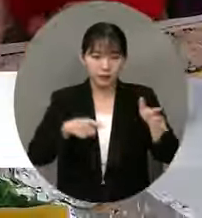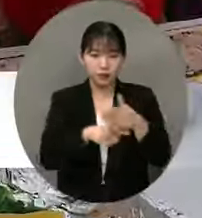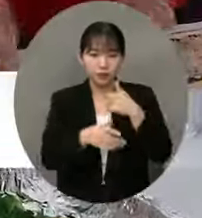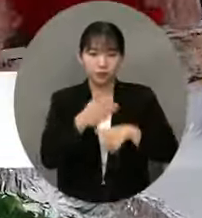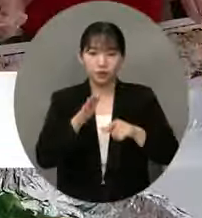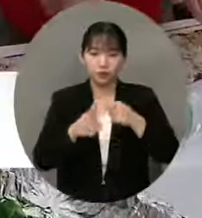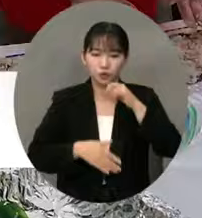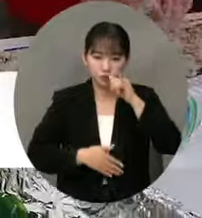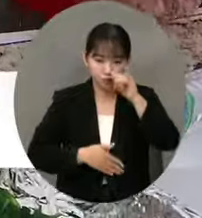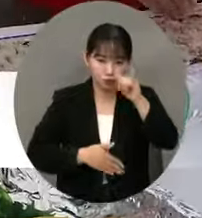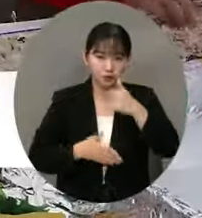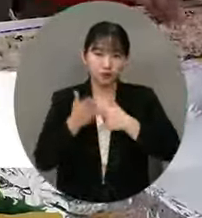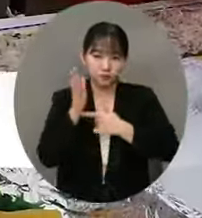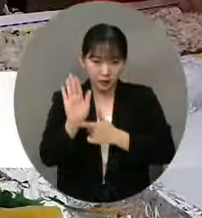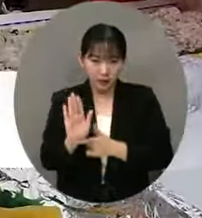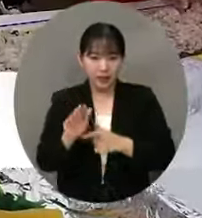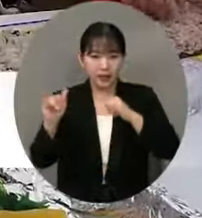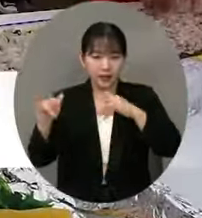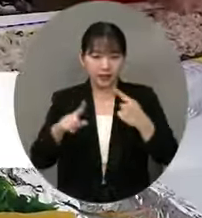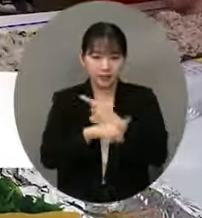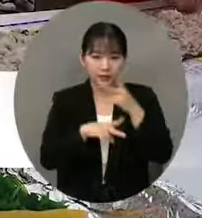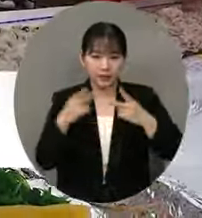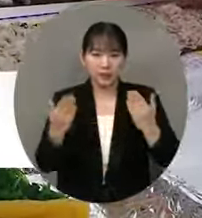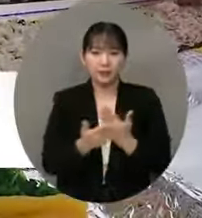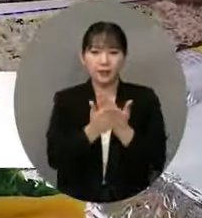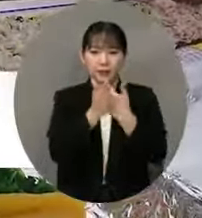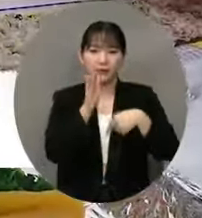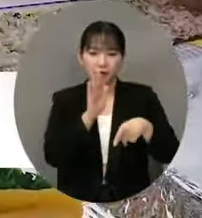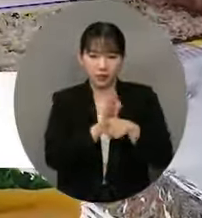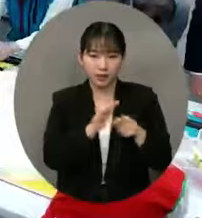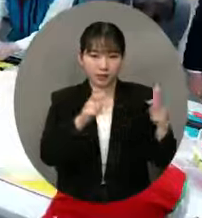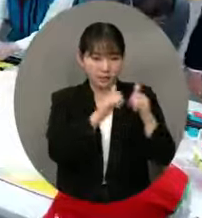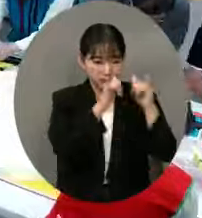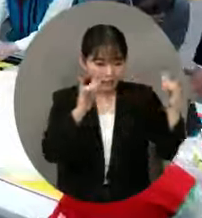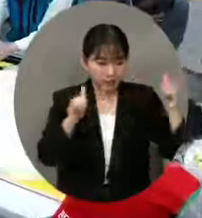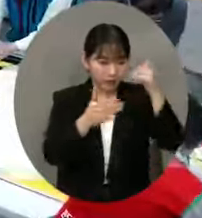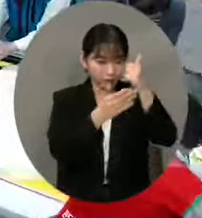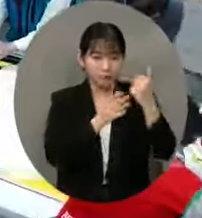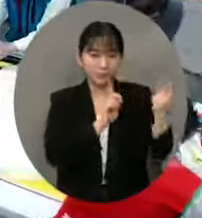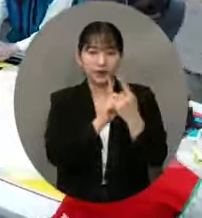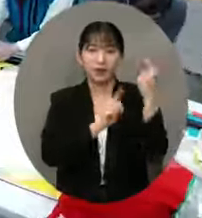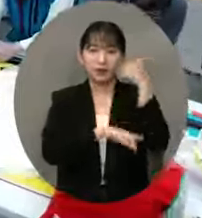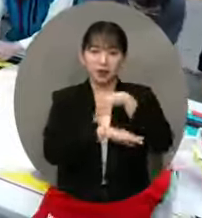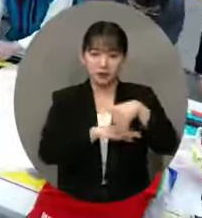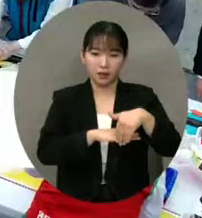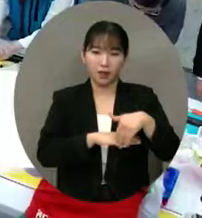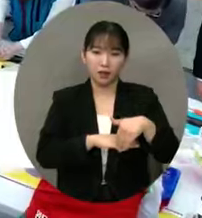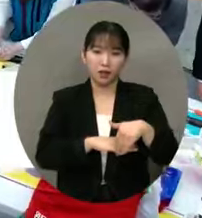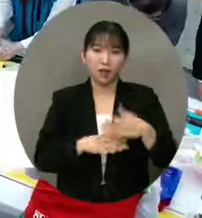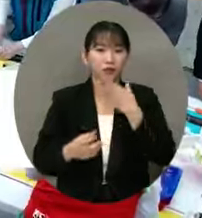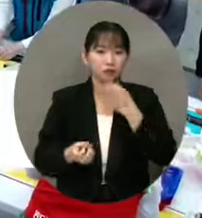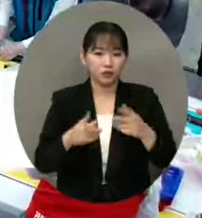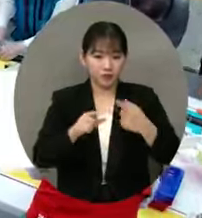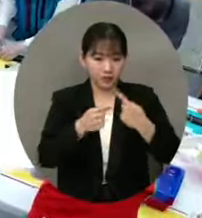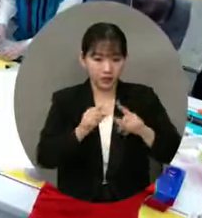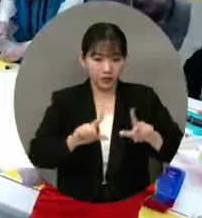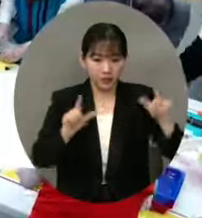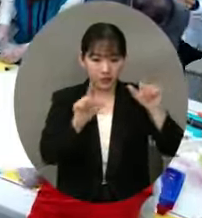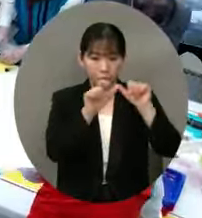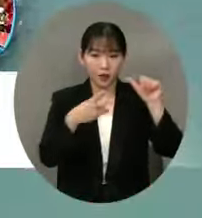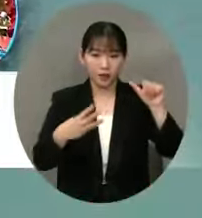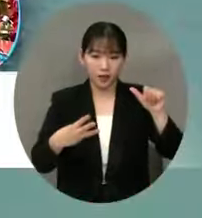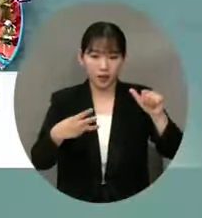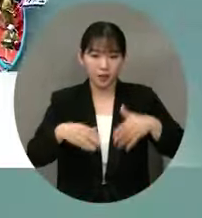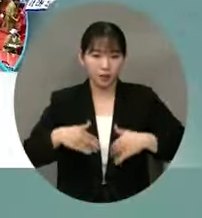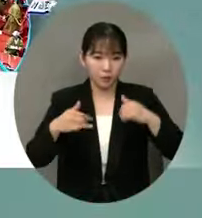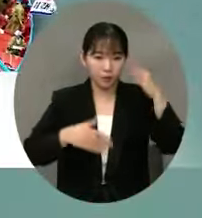알리고 해양치유산업 활성화를 주제로 지역 주민과 관광객을 맞을 예정입니다. 축제 첫날인 5월 3일은